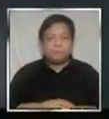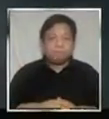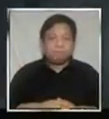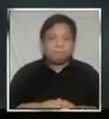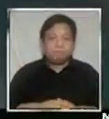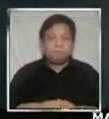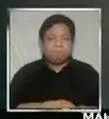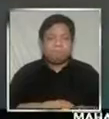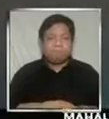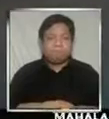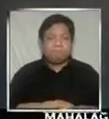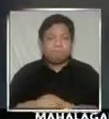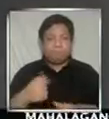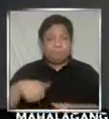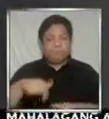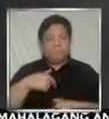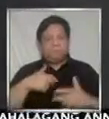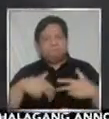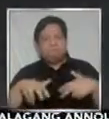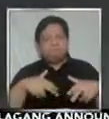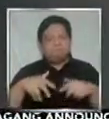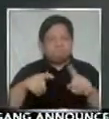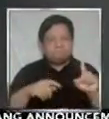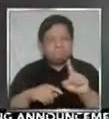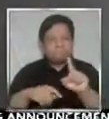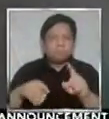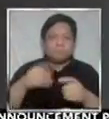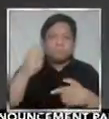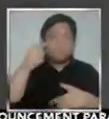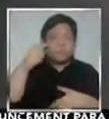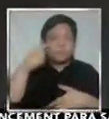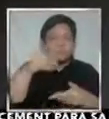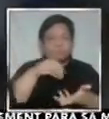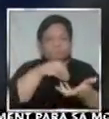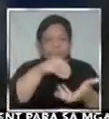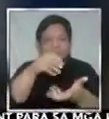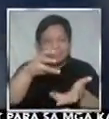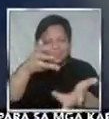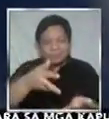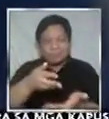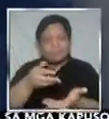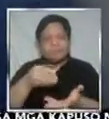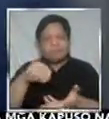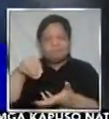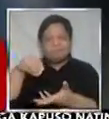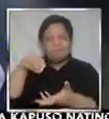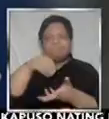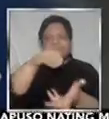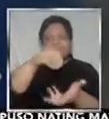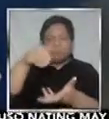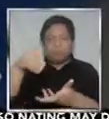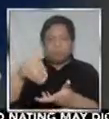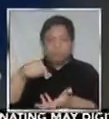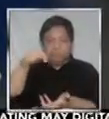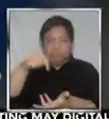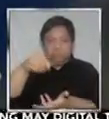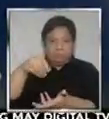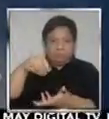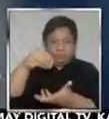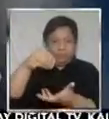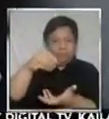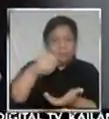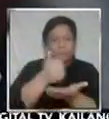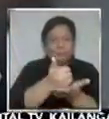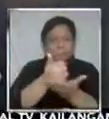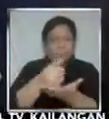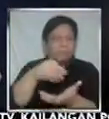Naglalakad tayo para mamigay ulit ng mga natira pang rasyon. Bit-bit ang relief goods, isa-isang